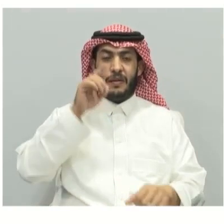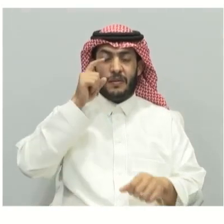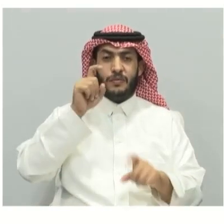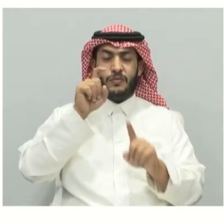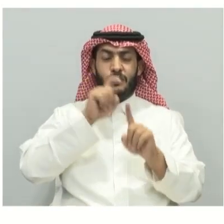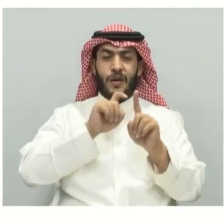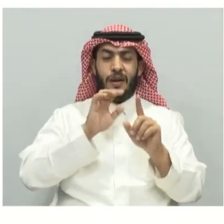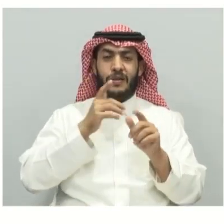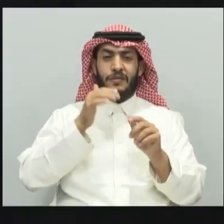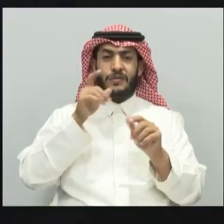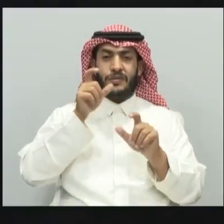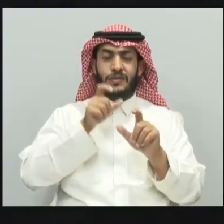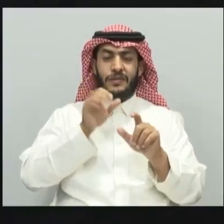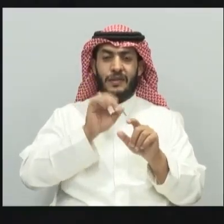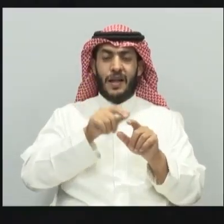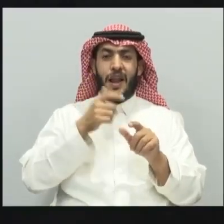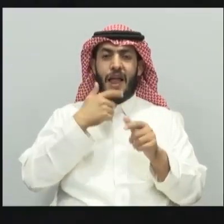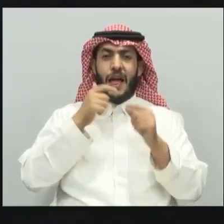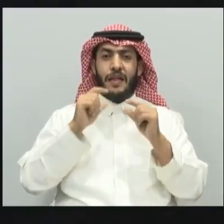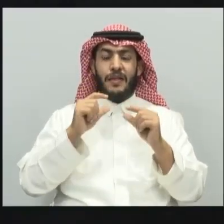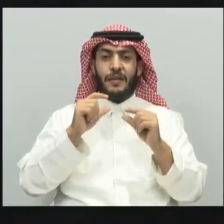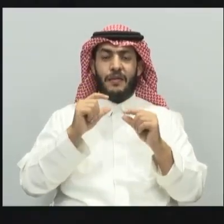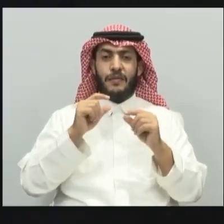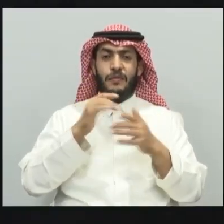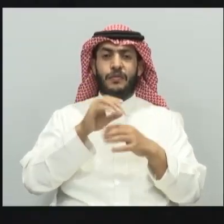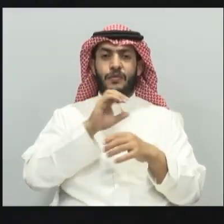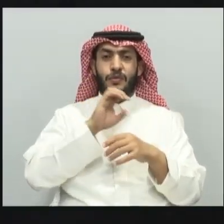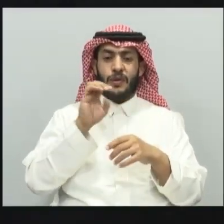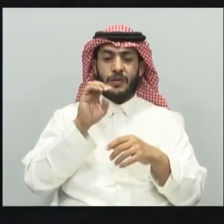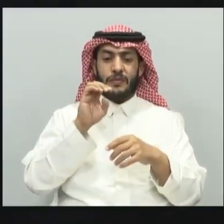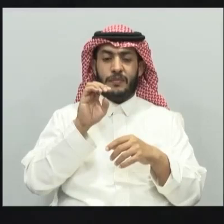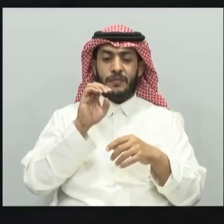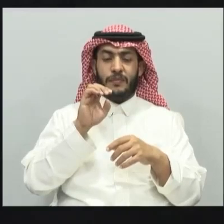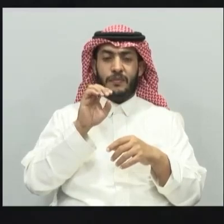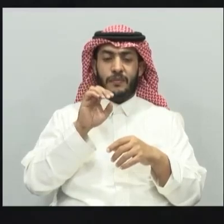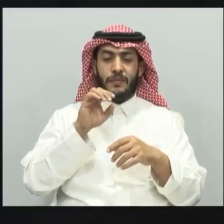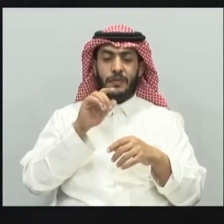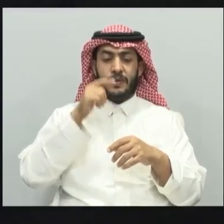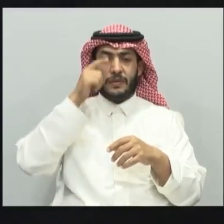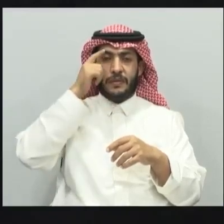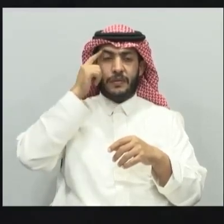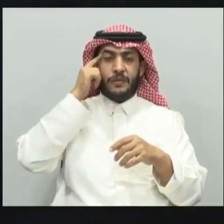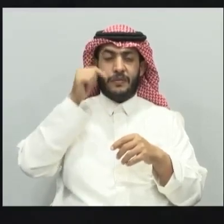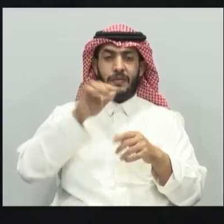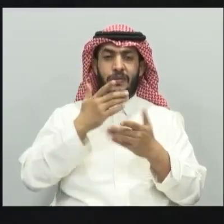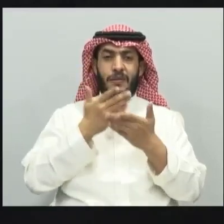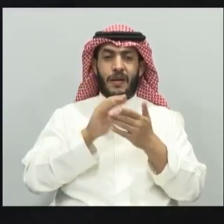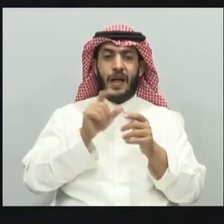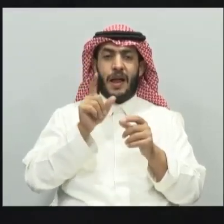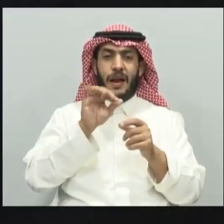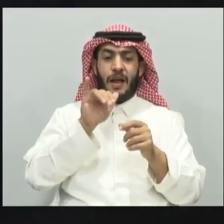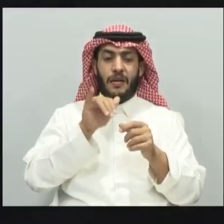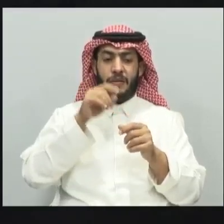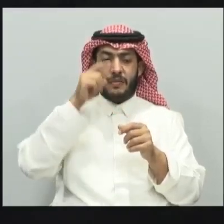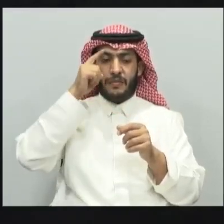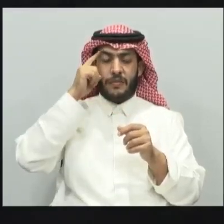سالهم احد عن هذا الحديث فانهم يجيبون عن ذلك او حين يترجمون للراوي اذا